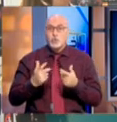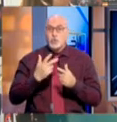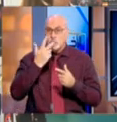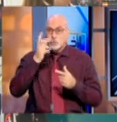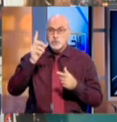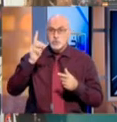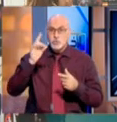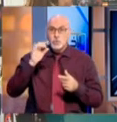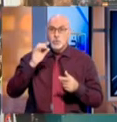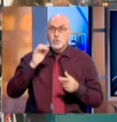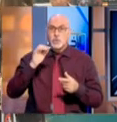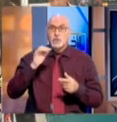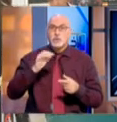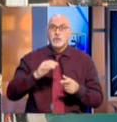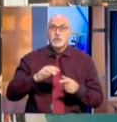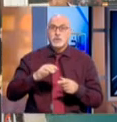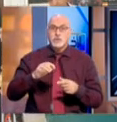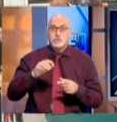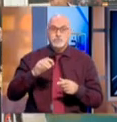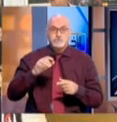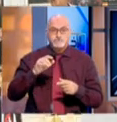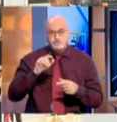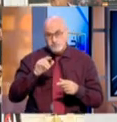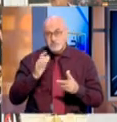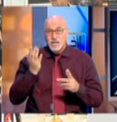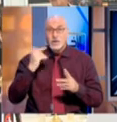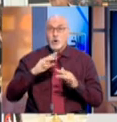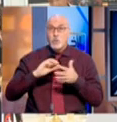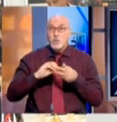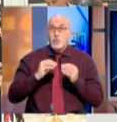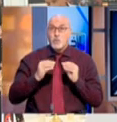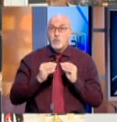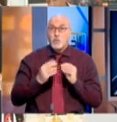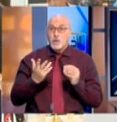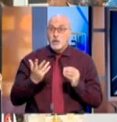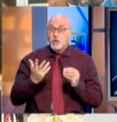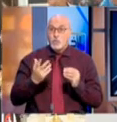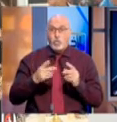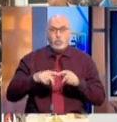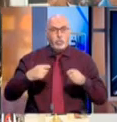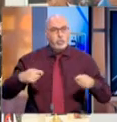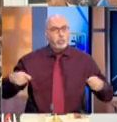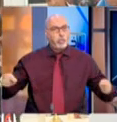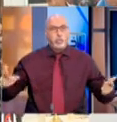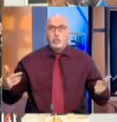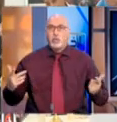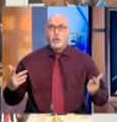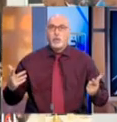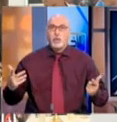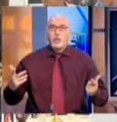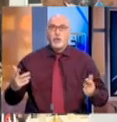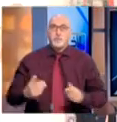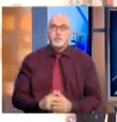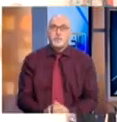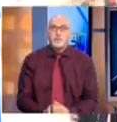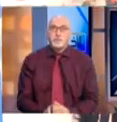الاستغلال. احنا كان عندنا تسهيلات يعني خيالية خاصة في هذه الآونة